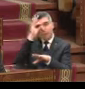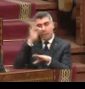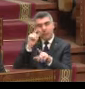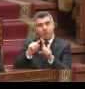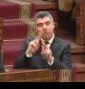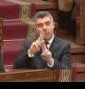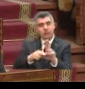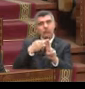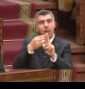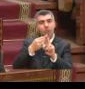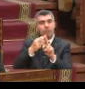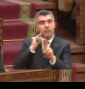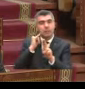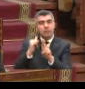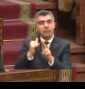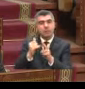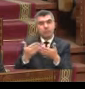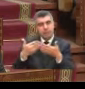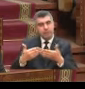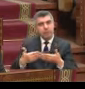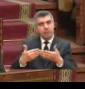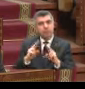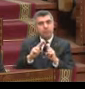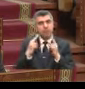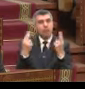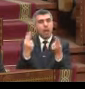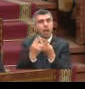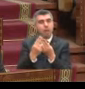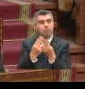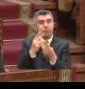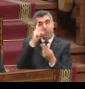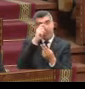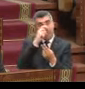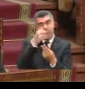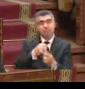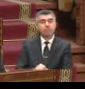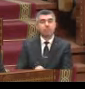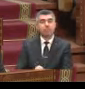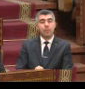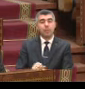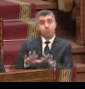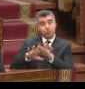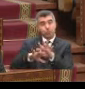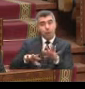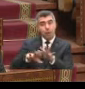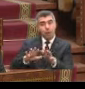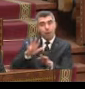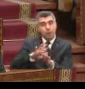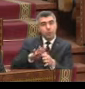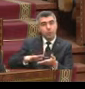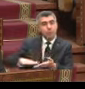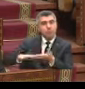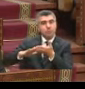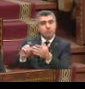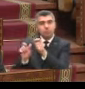الشرائية للمواطنين في ظل هذه الظروف العالمية الصعبة. فالدولة الاجتماعية التي ننشدها جميعا أساسها هو تمكين المواطن